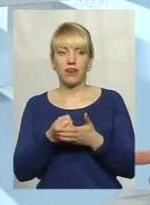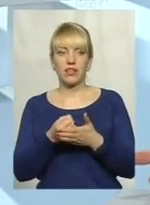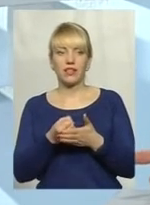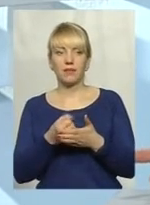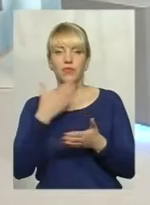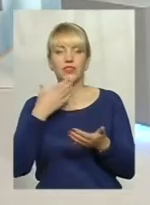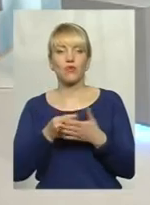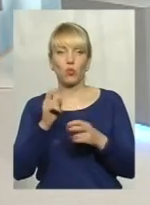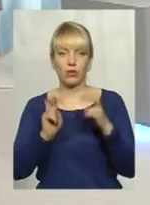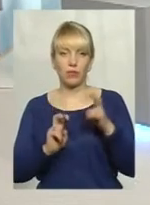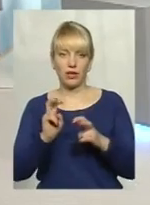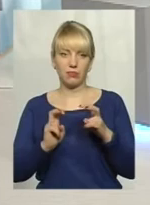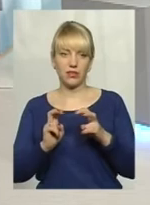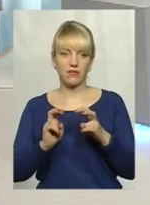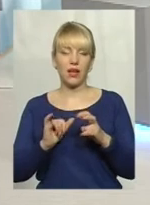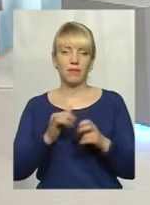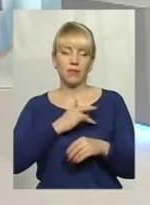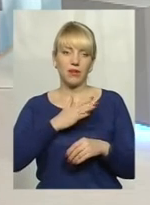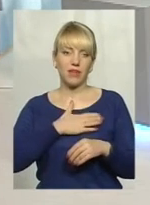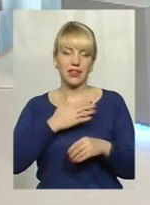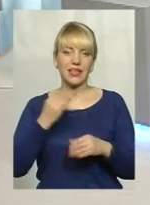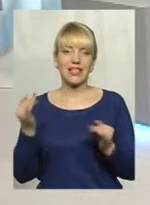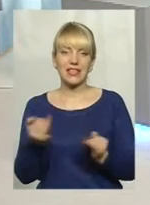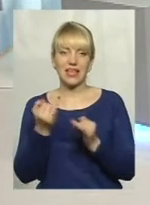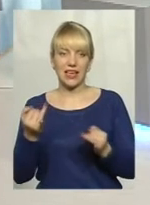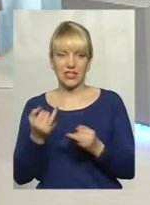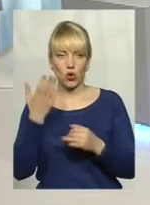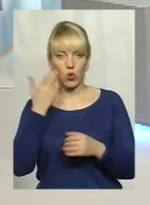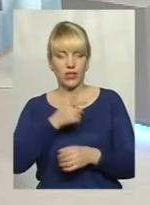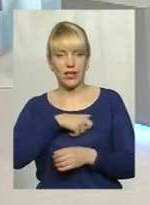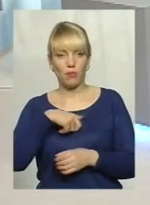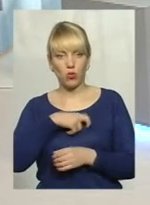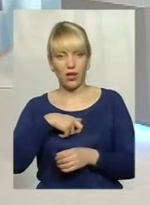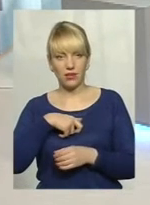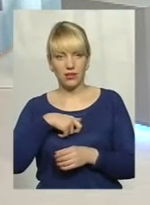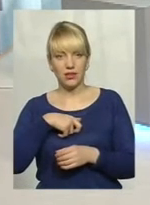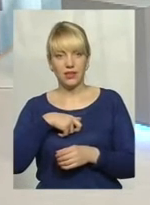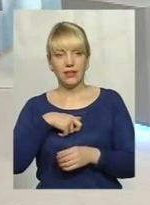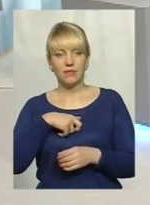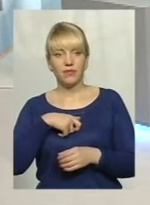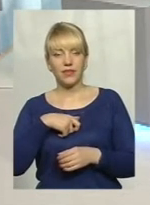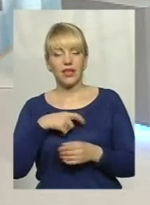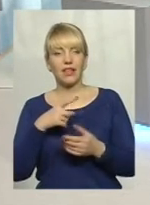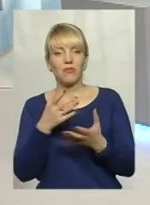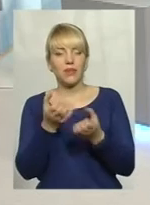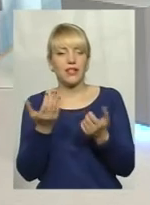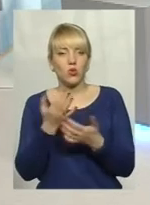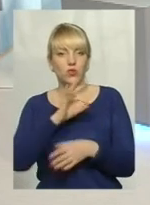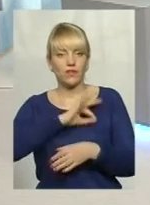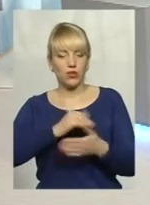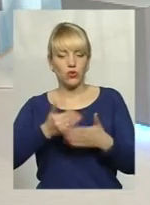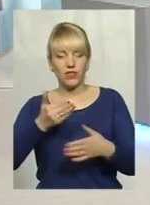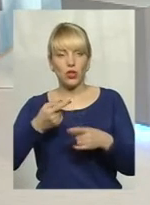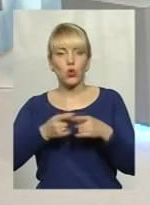діяльності свого підприємства, і саме приватним інтересом, коли депутат набуває якоїсь вигоди від того рішення, від того